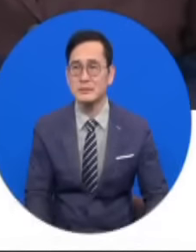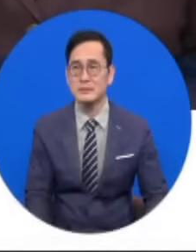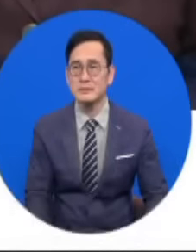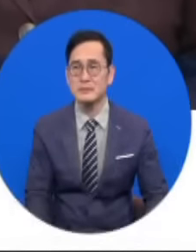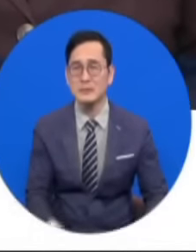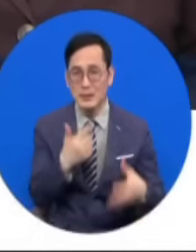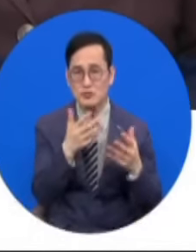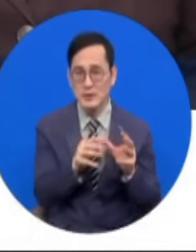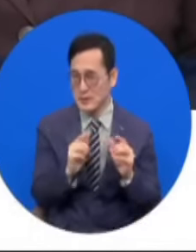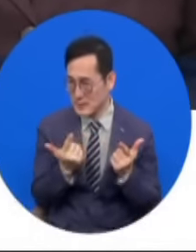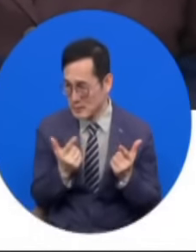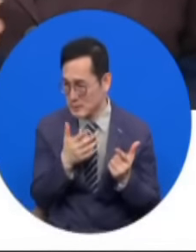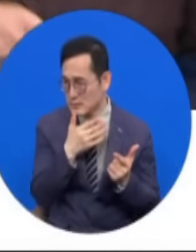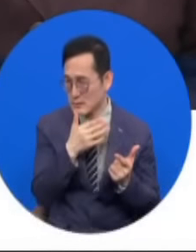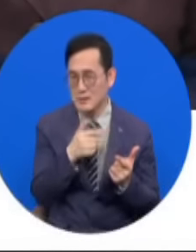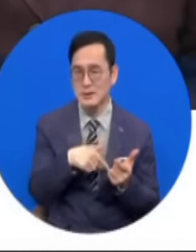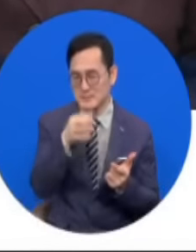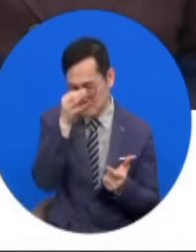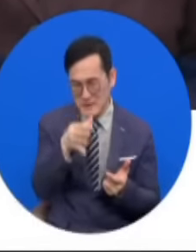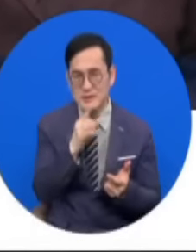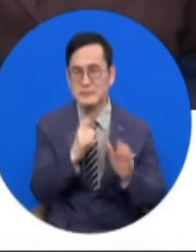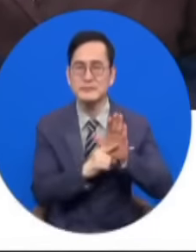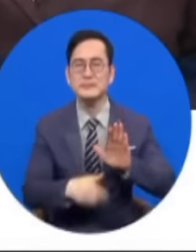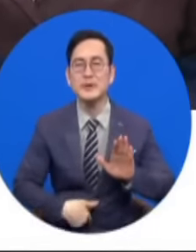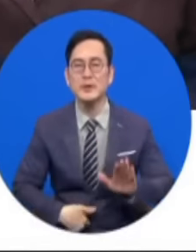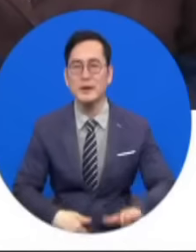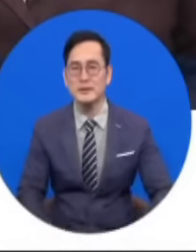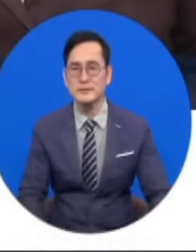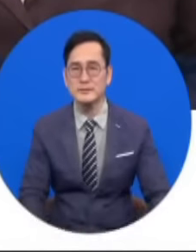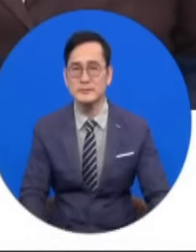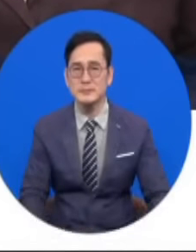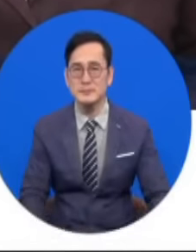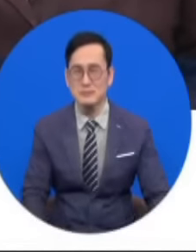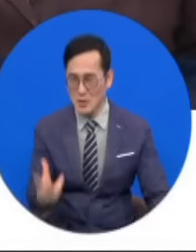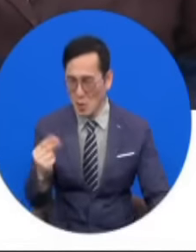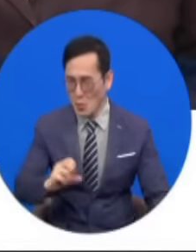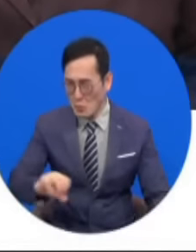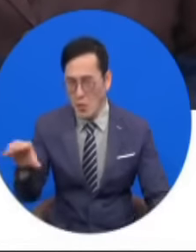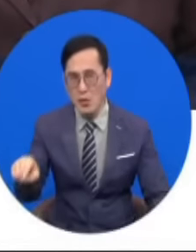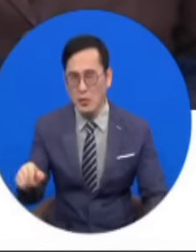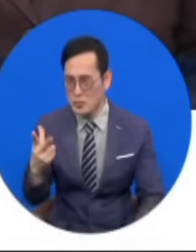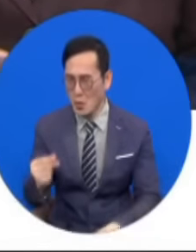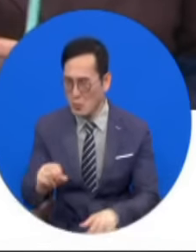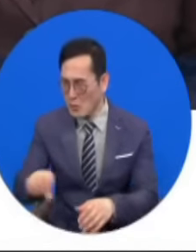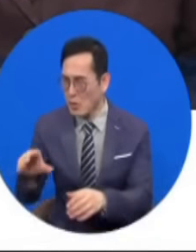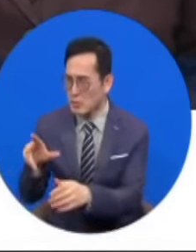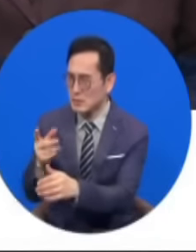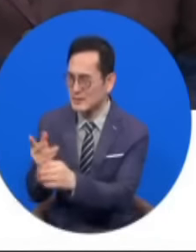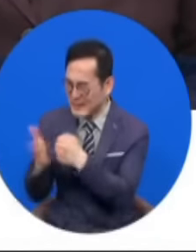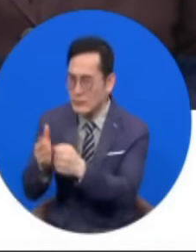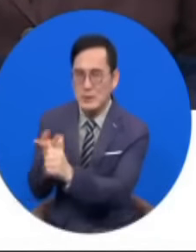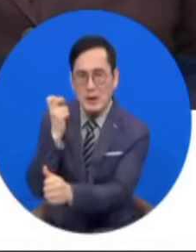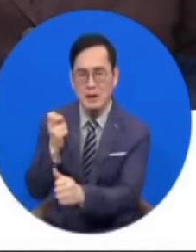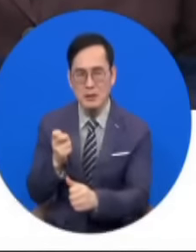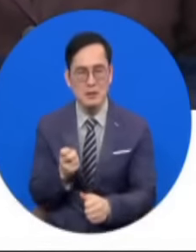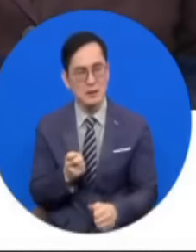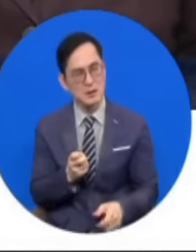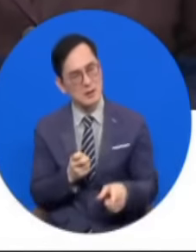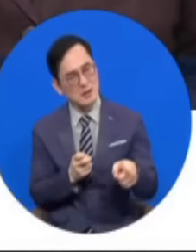내리든지 어떻게 해야 된다고 생각해요 근데 이제 이게 첫 번째가 될 수는 없다고 생각합니다 탄핵 사유가 매우 부적절한